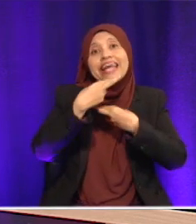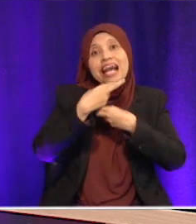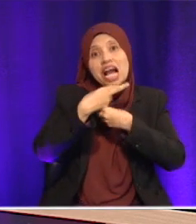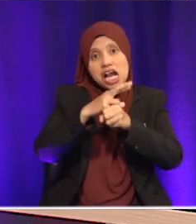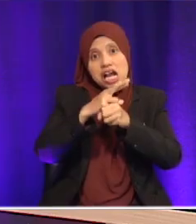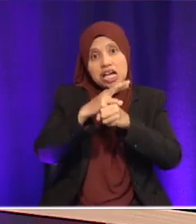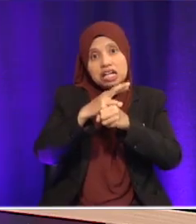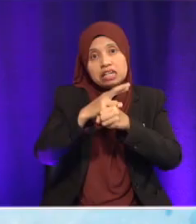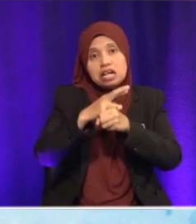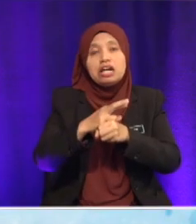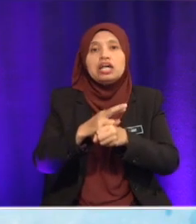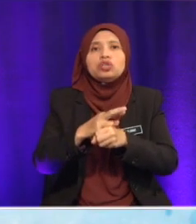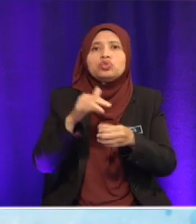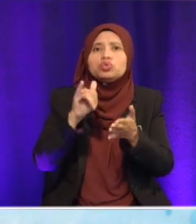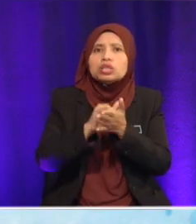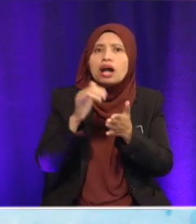gunakan